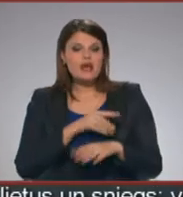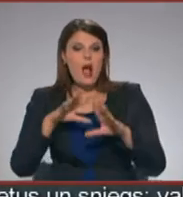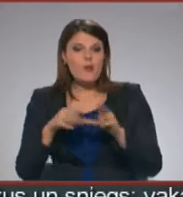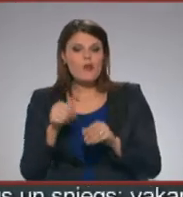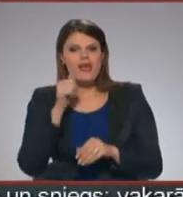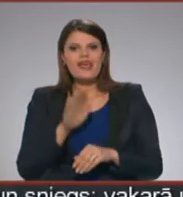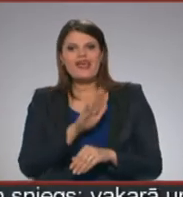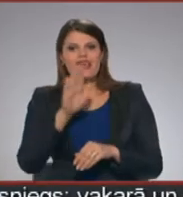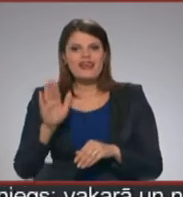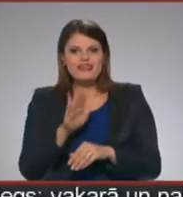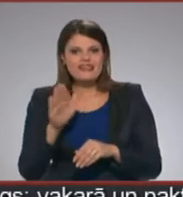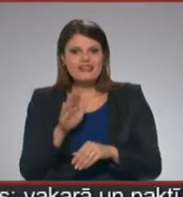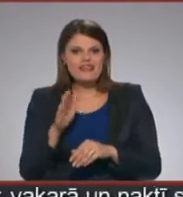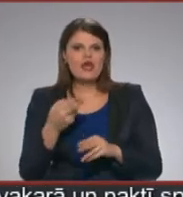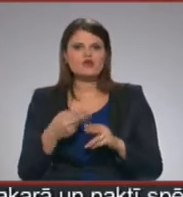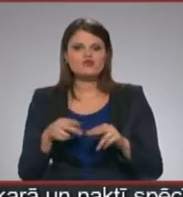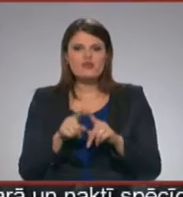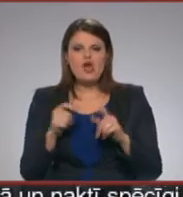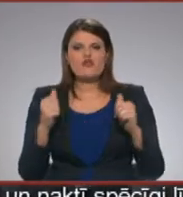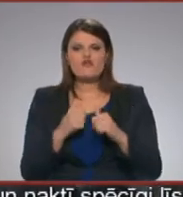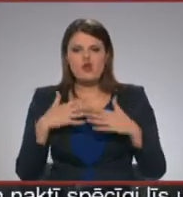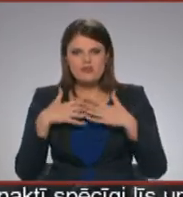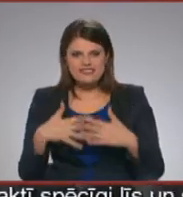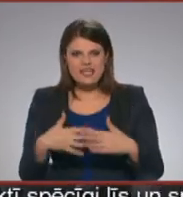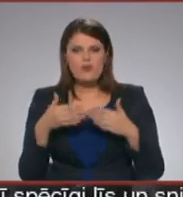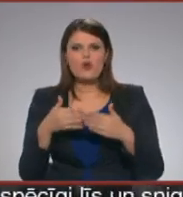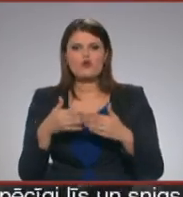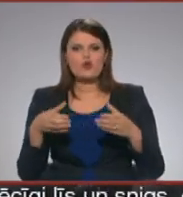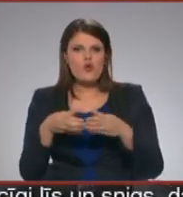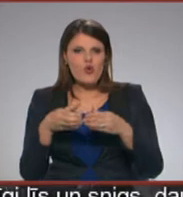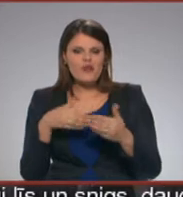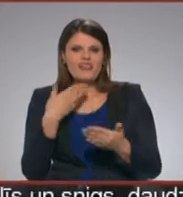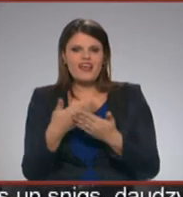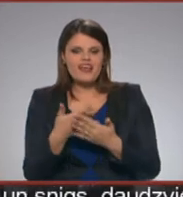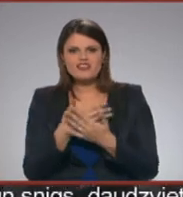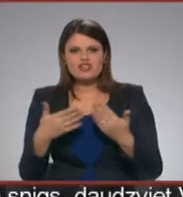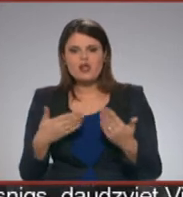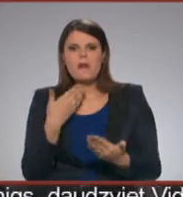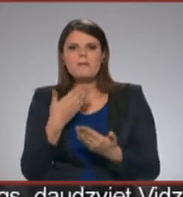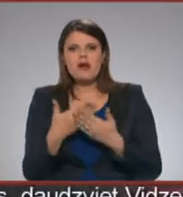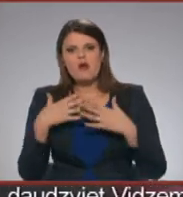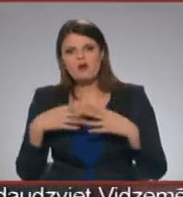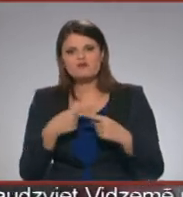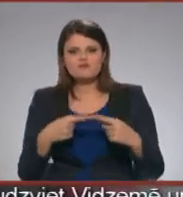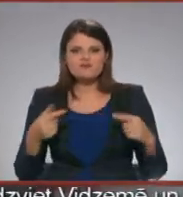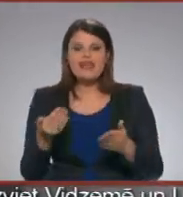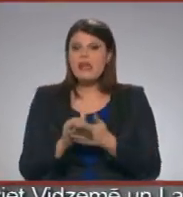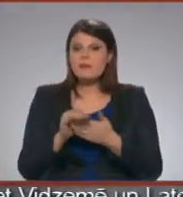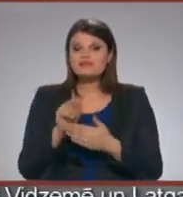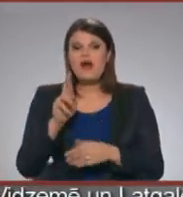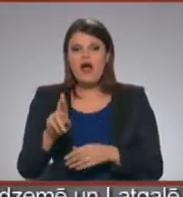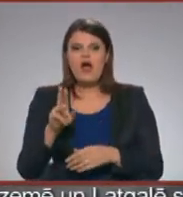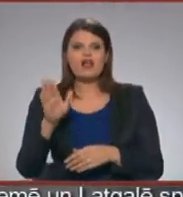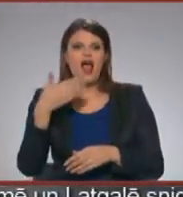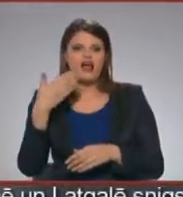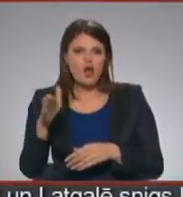ikdienas un svētku, gan darba un sauszemes formas tērpus. Patruļkuģa komanda rādīja ekipējuma paraugdemonstrējumus un iepazīstināja ar jūrnieku alfabētu